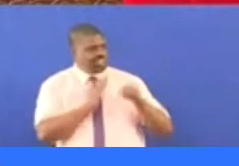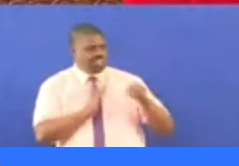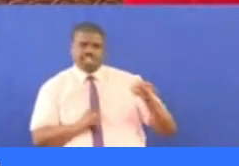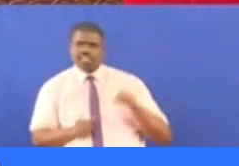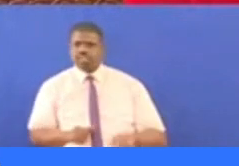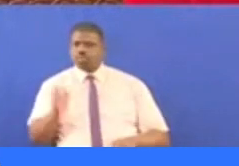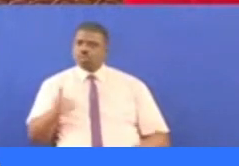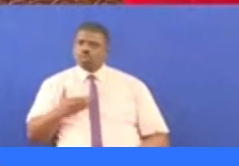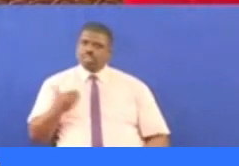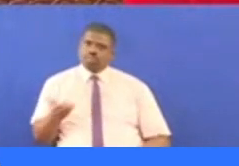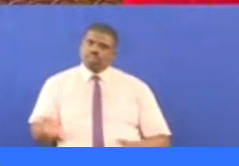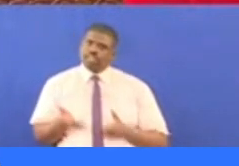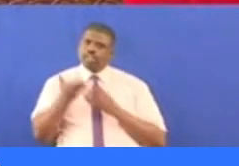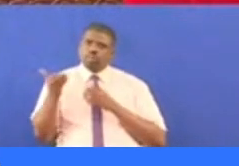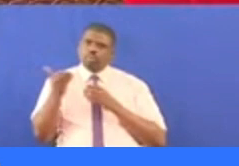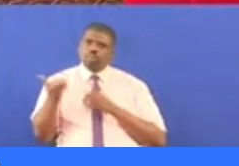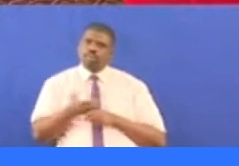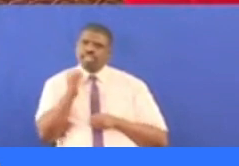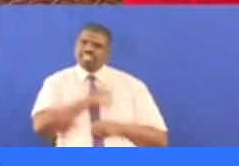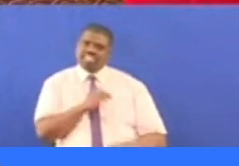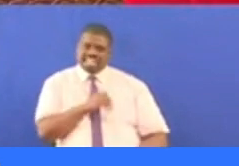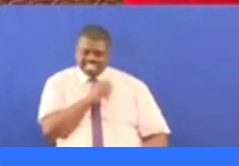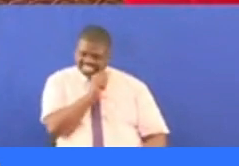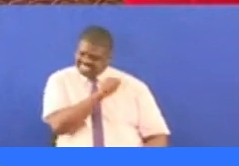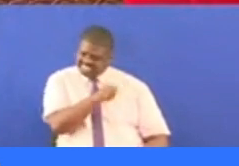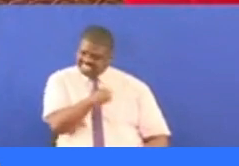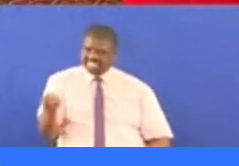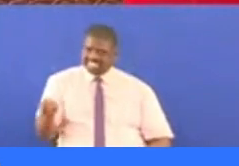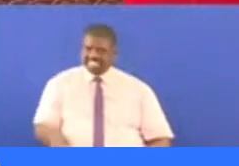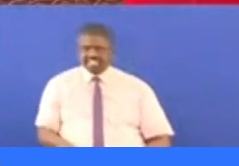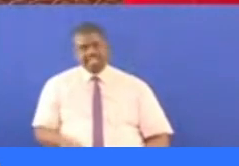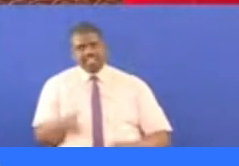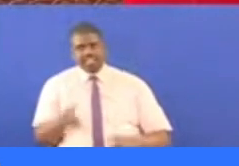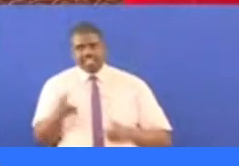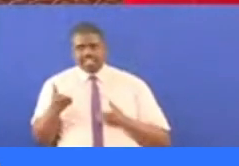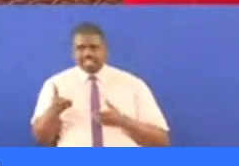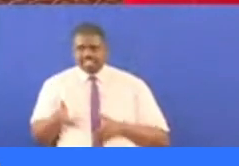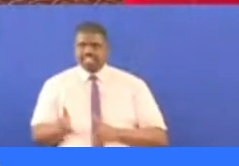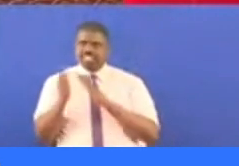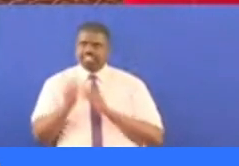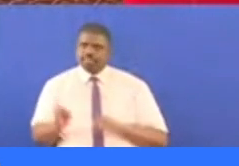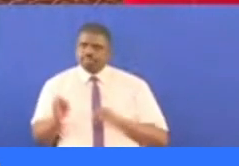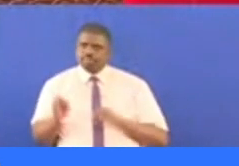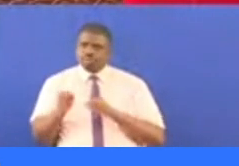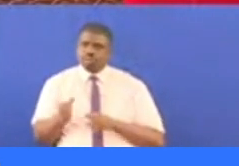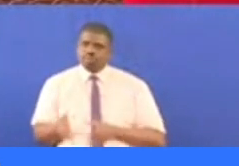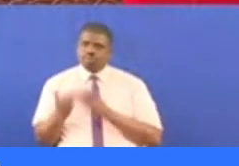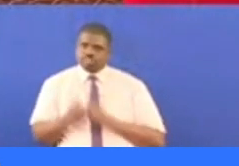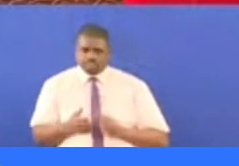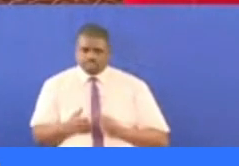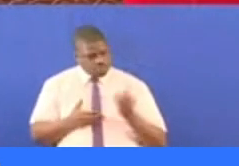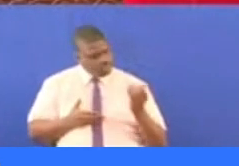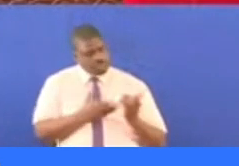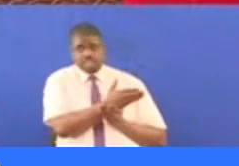Wanatakiwa waendelee kupata ajira hizi, lakini namna bora ya kuwawezesha ni kupitia ofisi hii ya waziri mkuu.